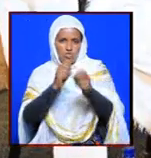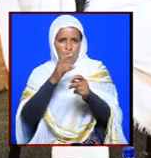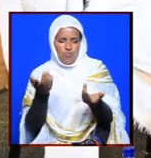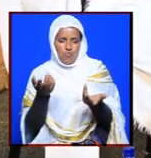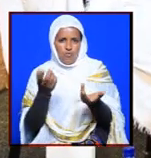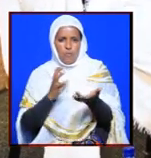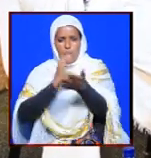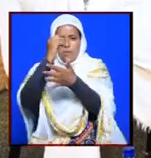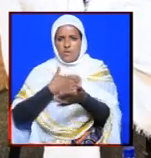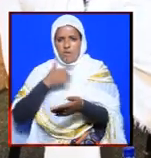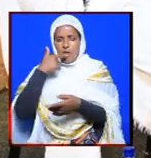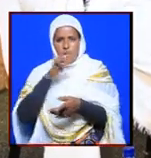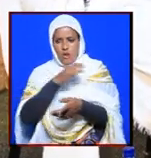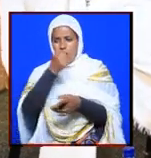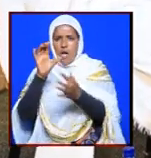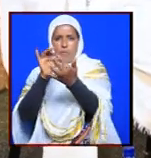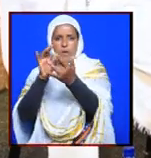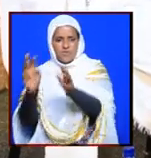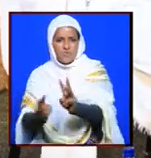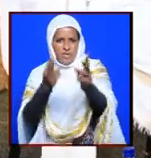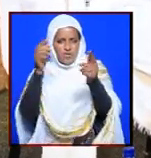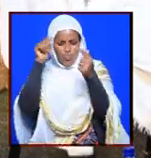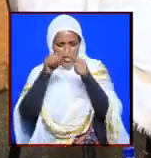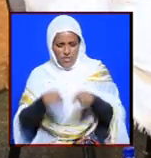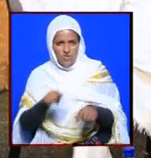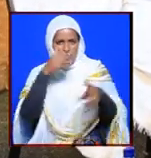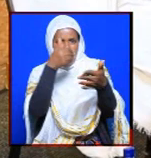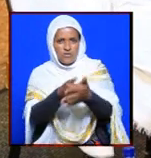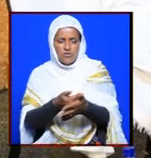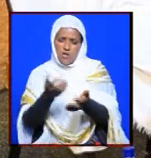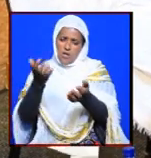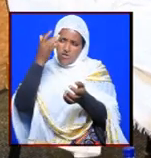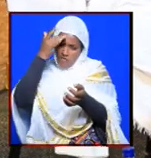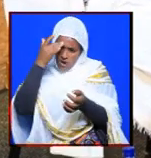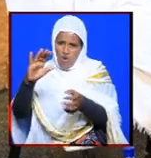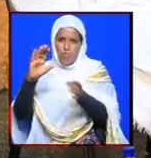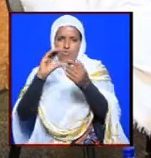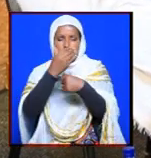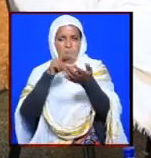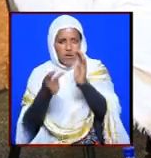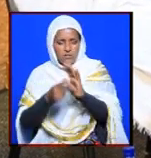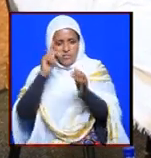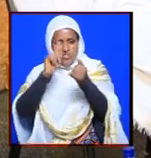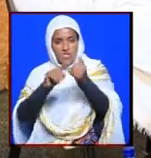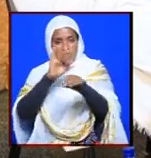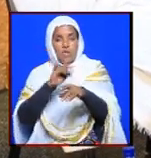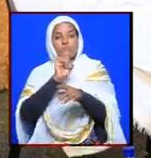ያስከስሳል። ምን አገባ መብቴ ነው፣ ሌላ አማራጭ መንገድ። አዎ ወደዚህ ነው የሚያደርሰው። እንደፈለግኩን ማለት በመጨረሻ ላይ